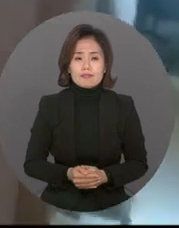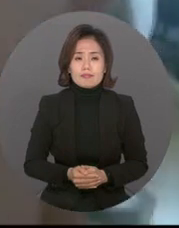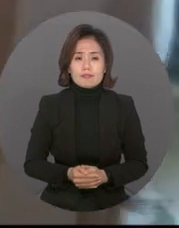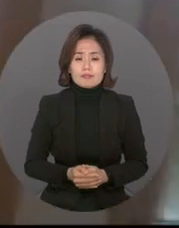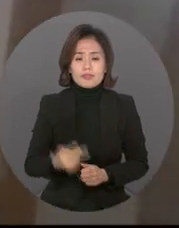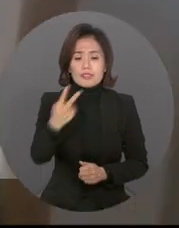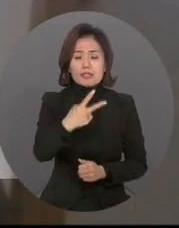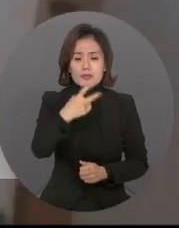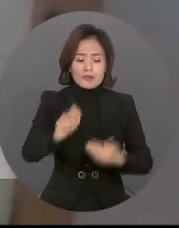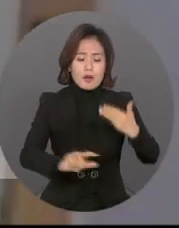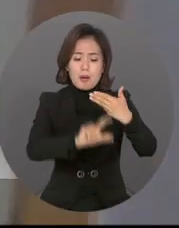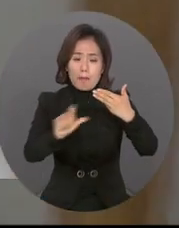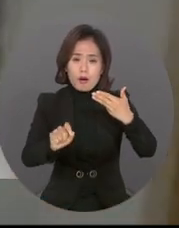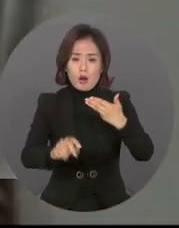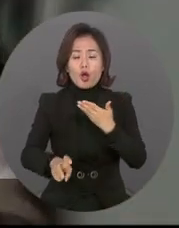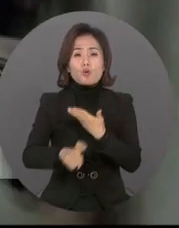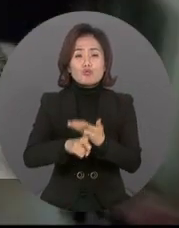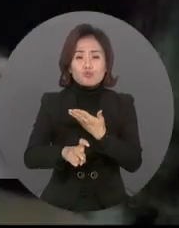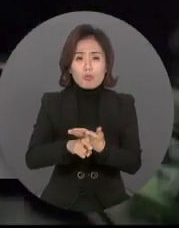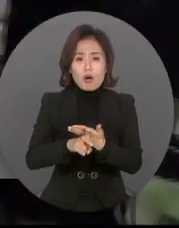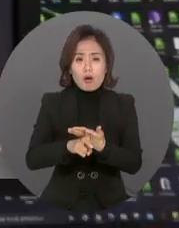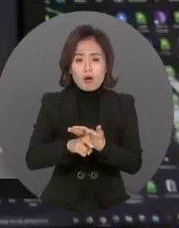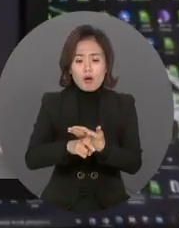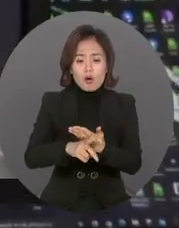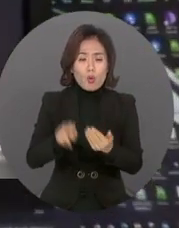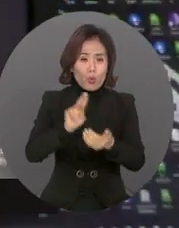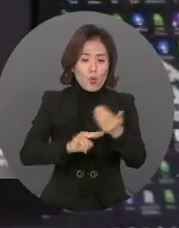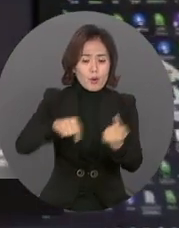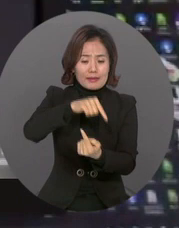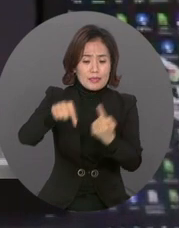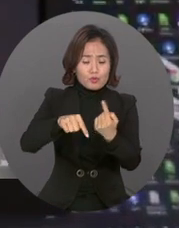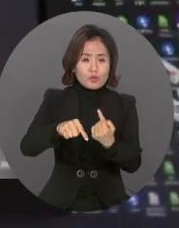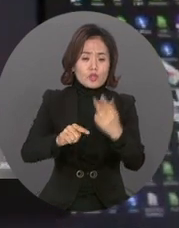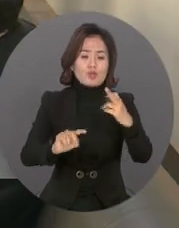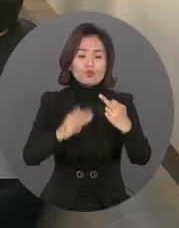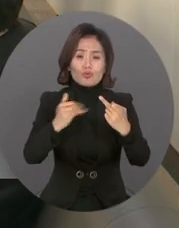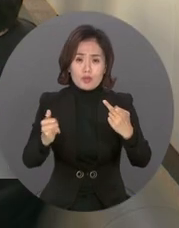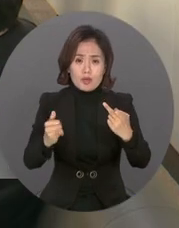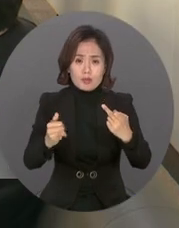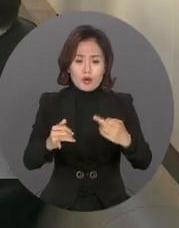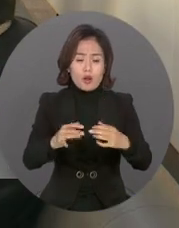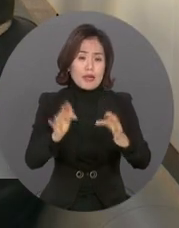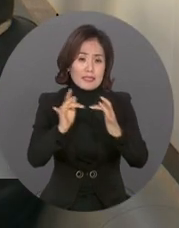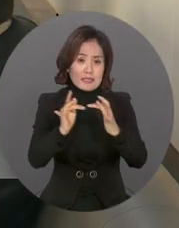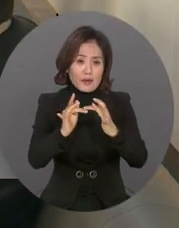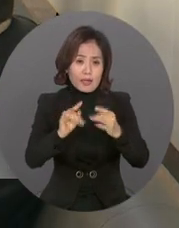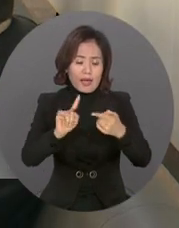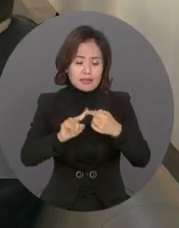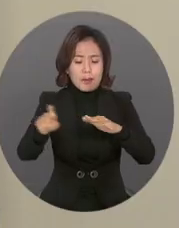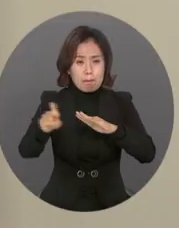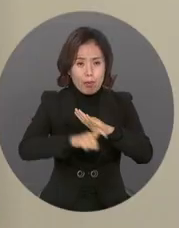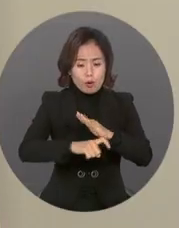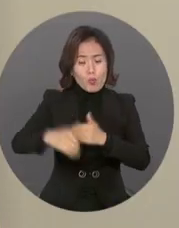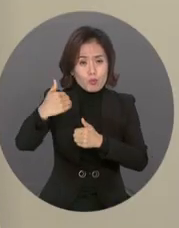지난 2020년 8월부터 불법 도박 사이트를 운영해온 48살 조모 씨 등 12명은 사회관계망 서비스에서 해킹